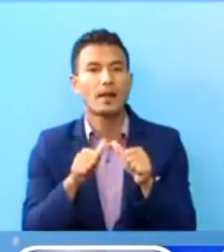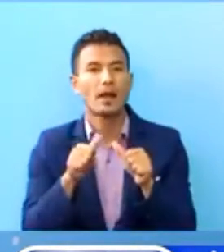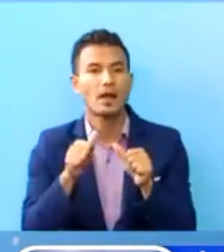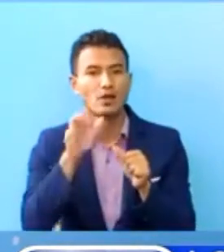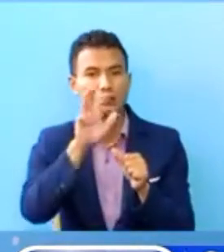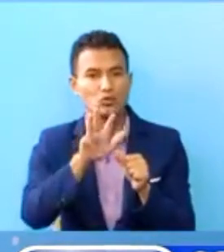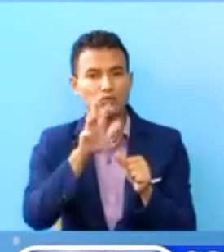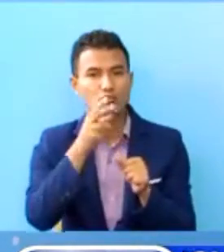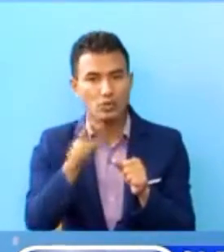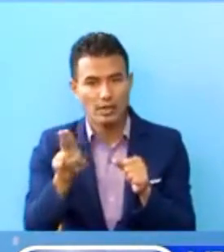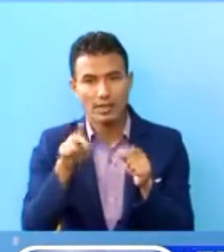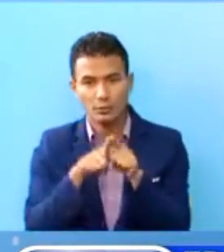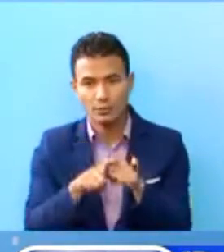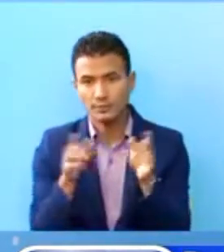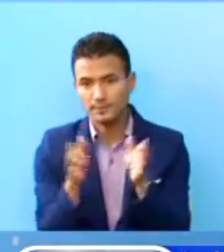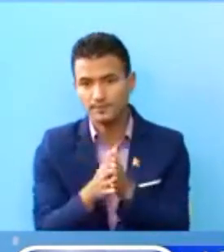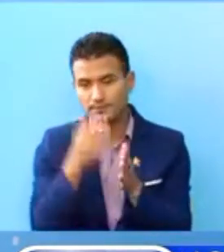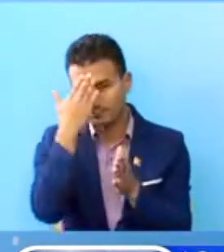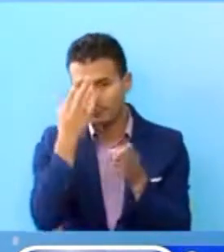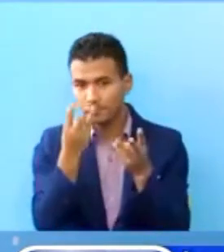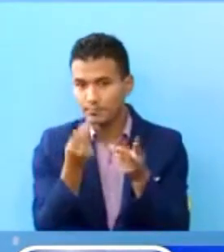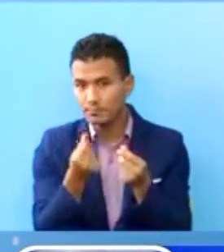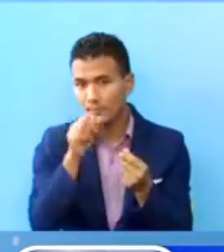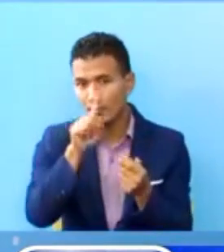भएका 9 सहित कुल संक्रमितको संख्या